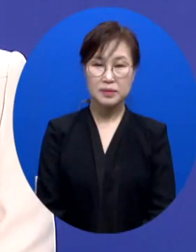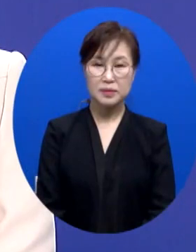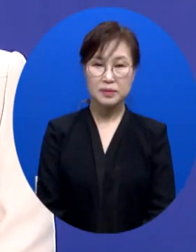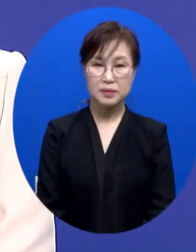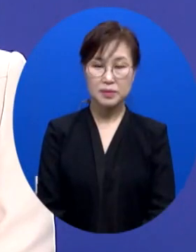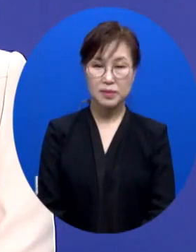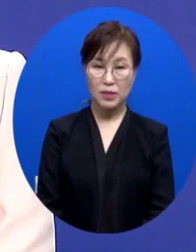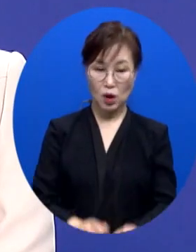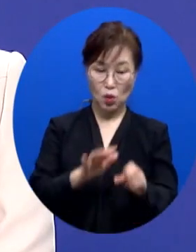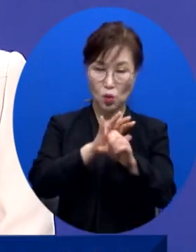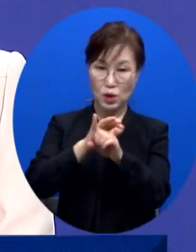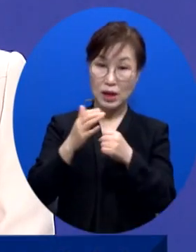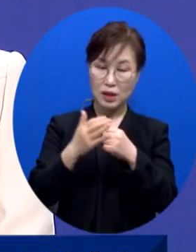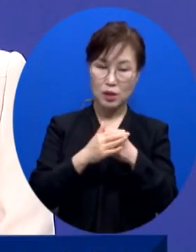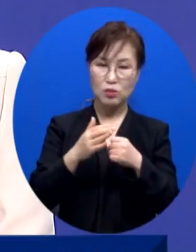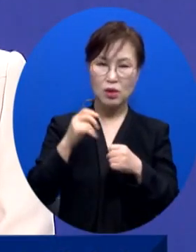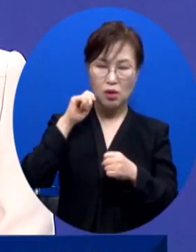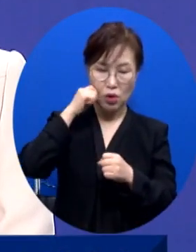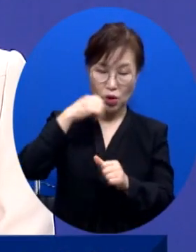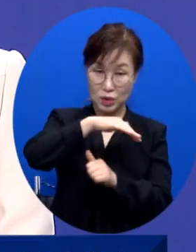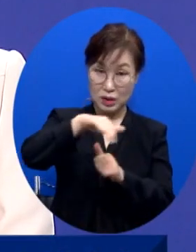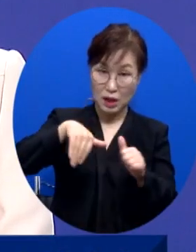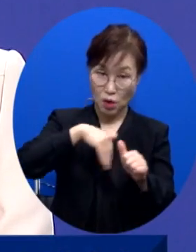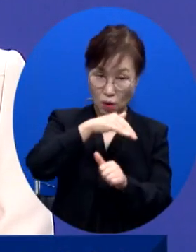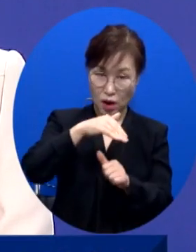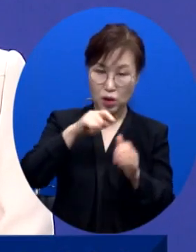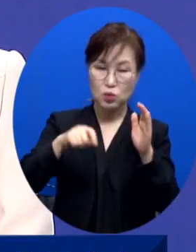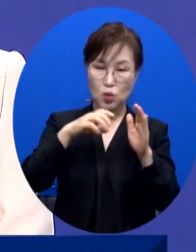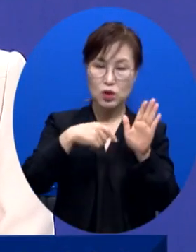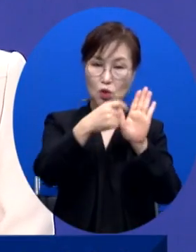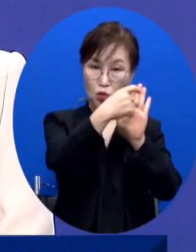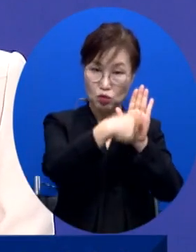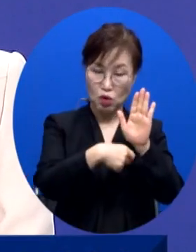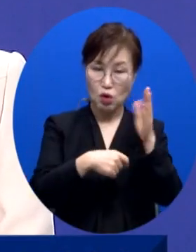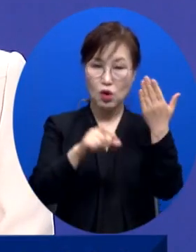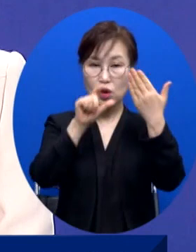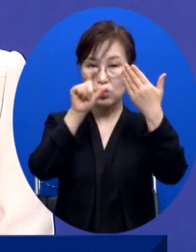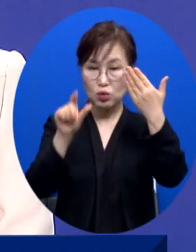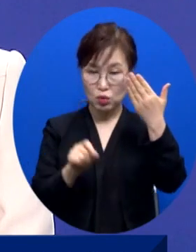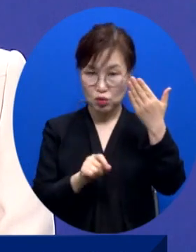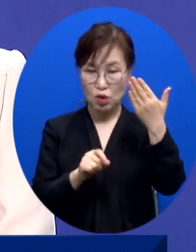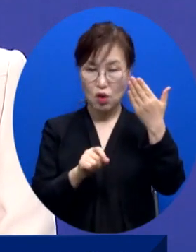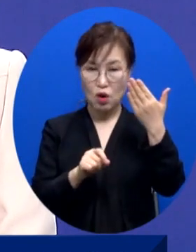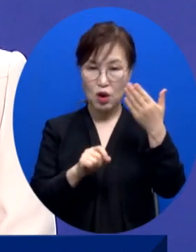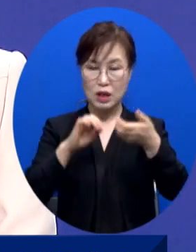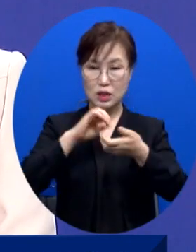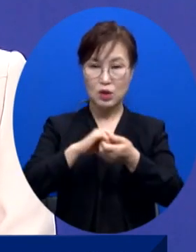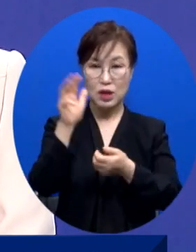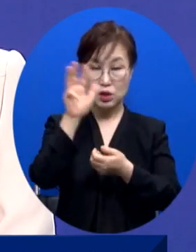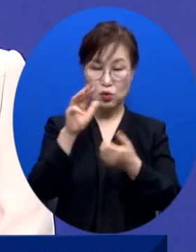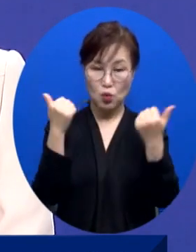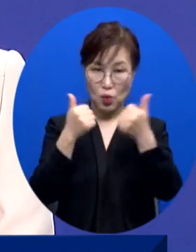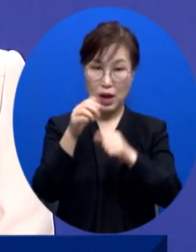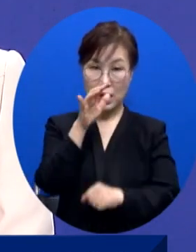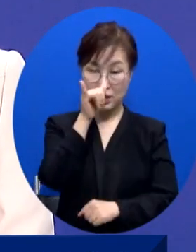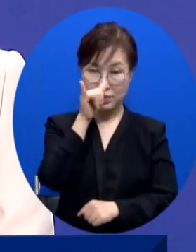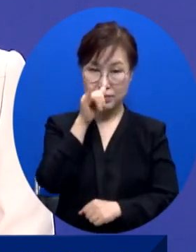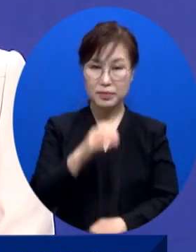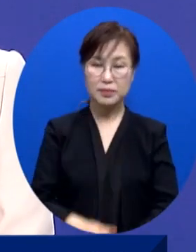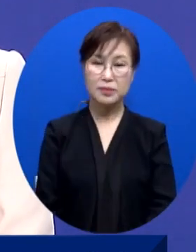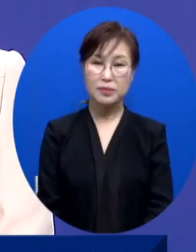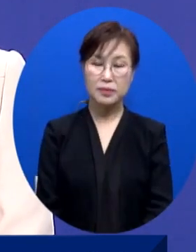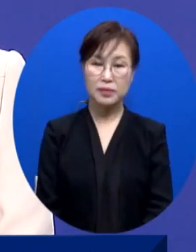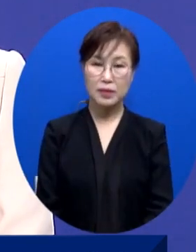코로나로 많은 어려움이 있는 가운데서도 주요 교단들은 9월 정기총회를 준비하고 있습니다. 한 교단에서도